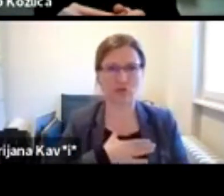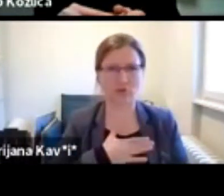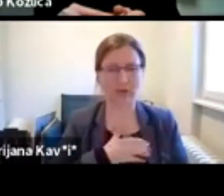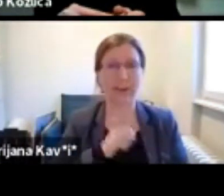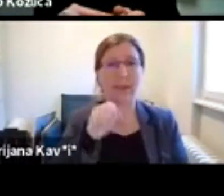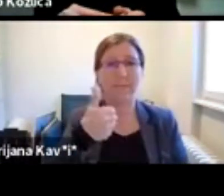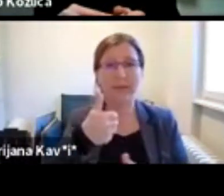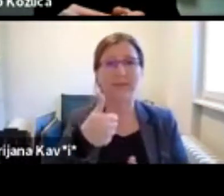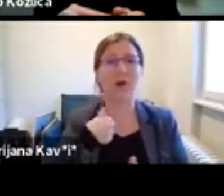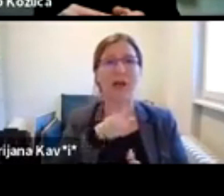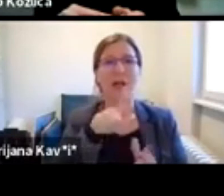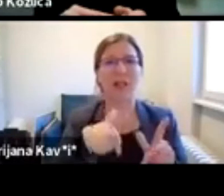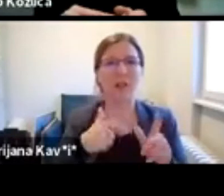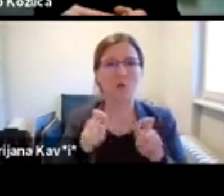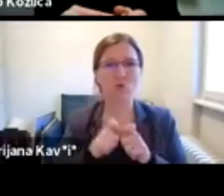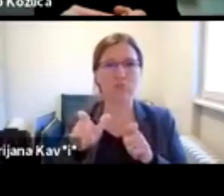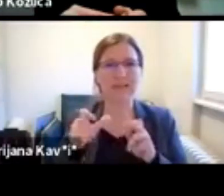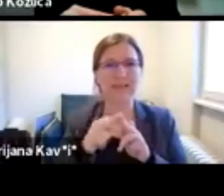prije svega želim, Ljubice, tebi da